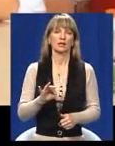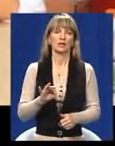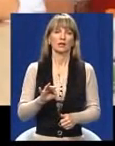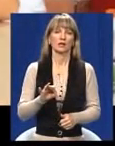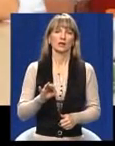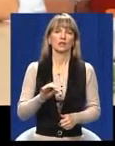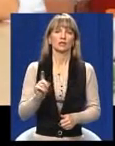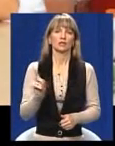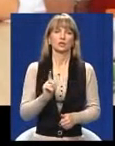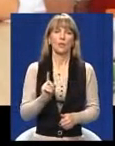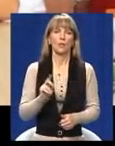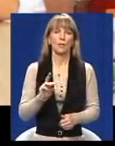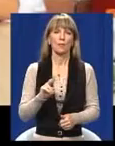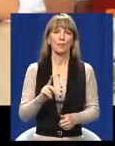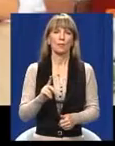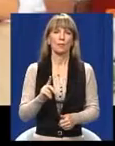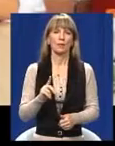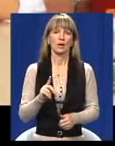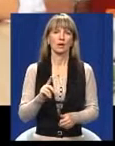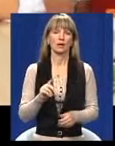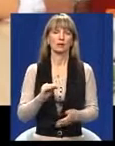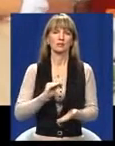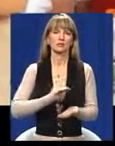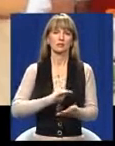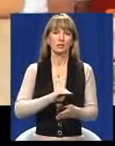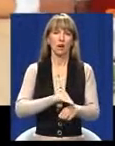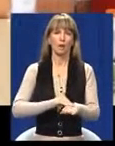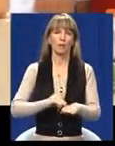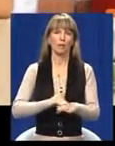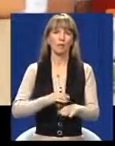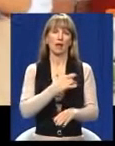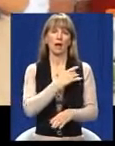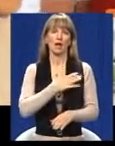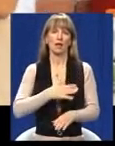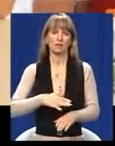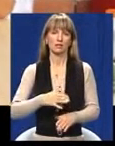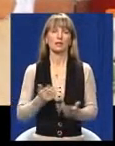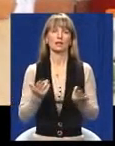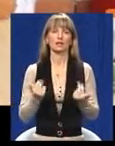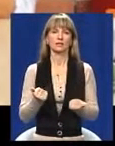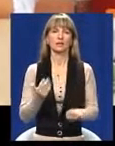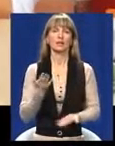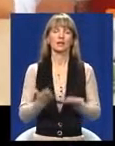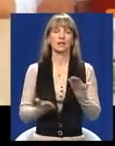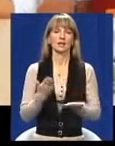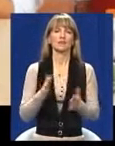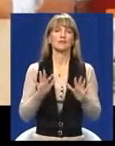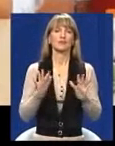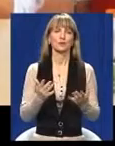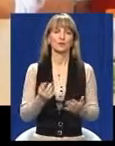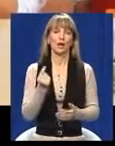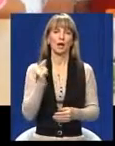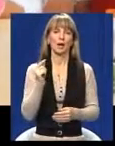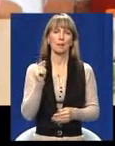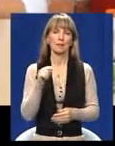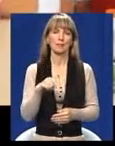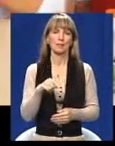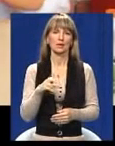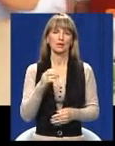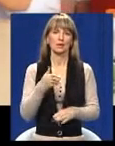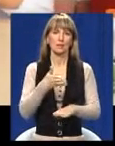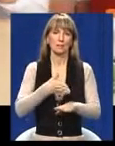щоб обрабатувати рани. Обробляти, так. Якщо крапельку на